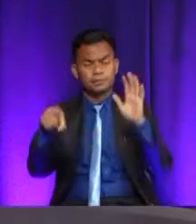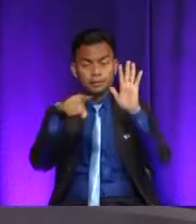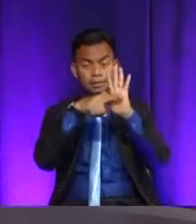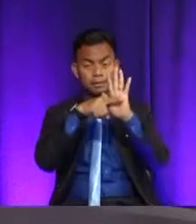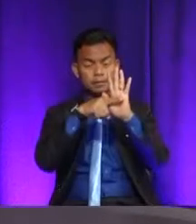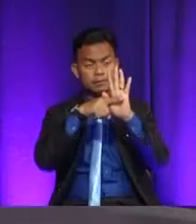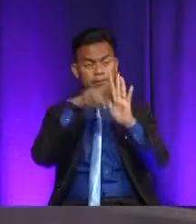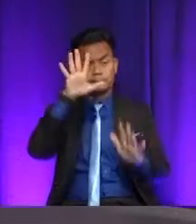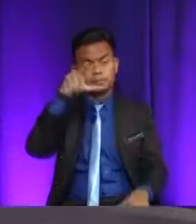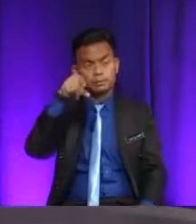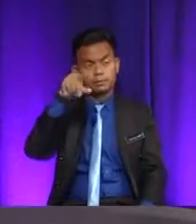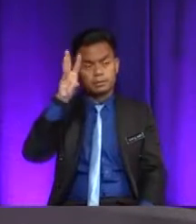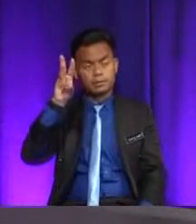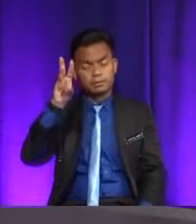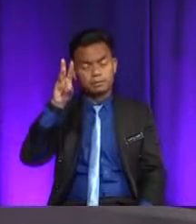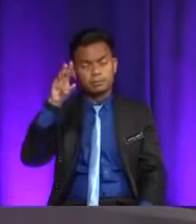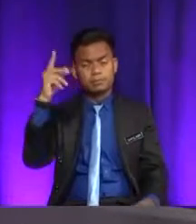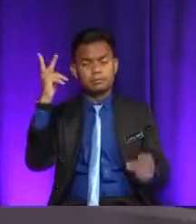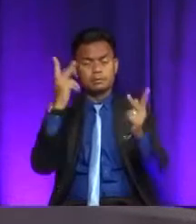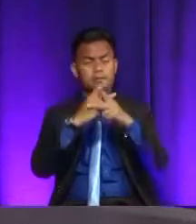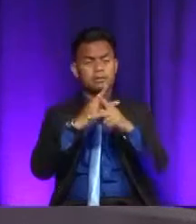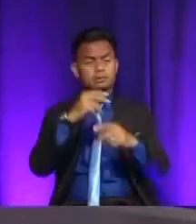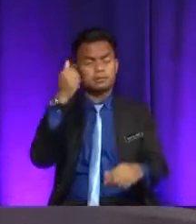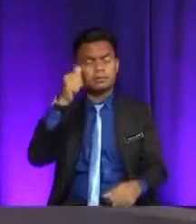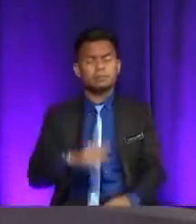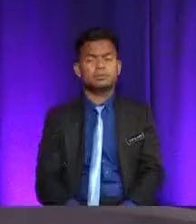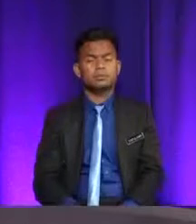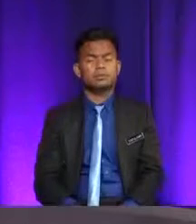14 sebenarnya negatif